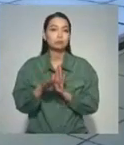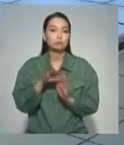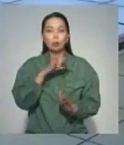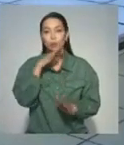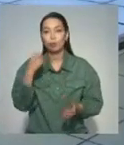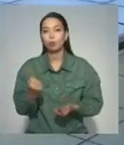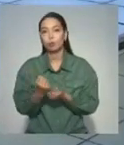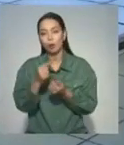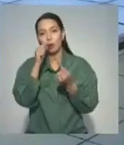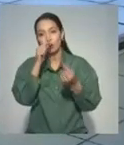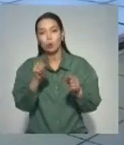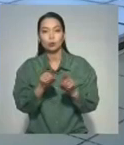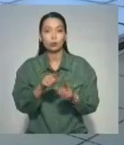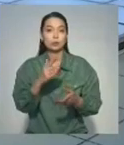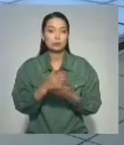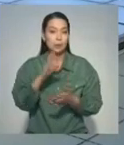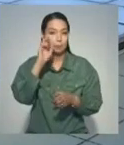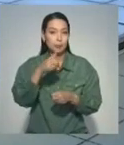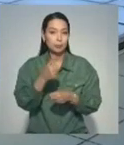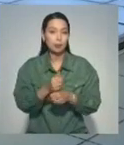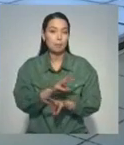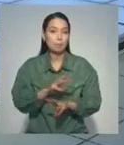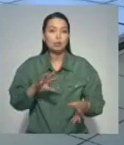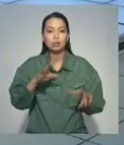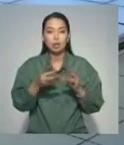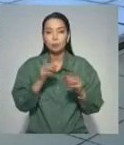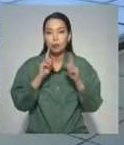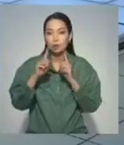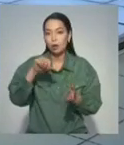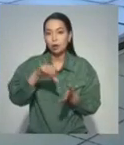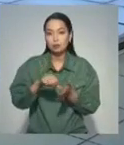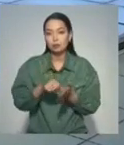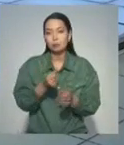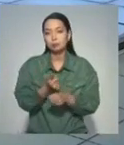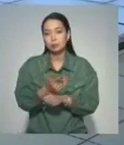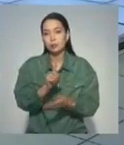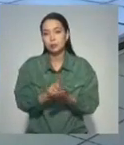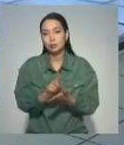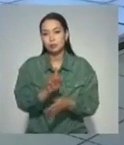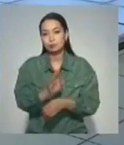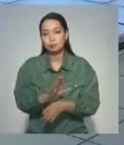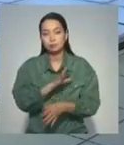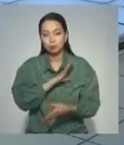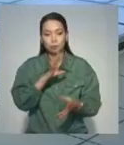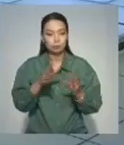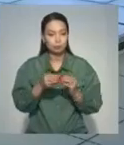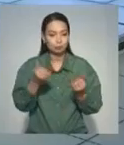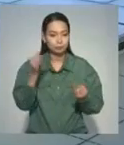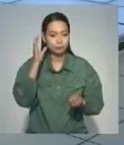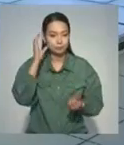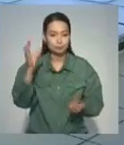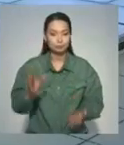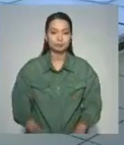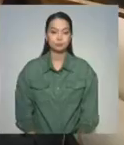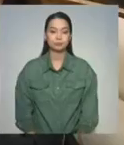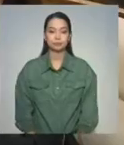қарсы болғандар да бар. Мемлекет башысы мәжілістің жалпы отырысына қатысып, бірқатар тапсырмалар берді. Толығырақ тілшіміз Бекболат Сатуов